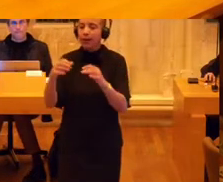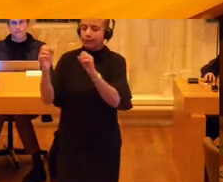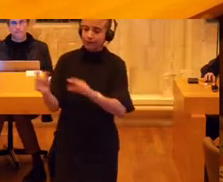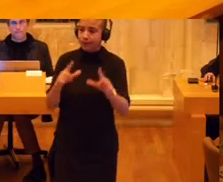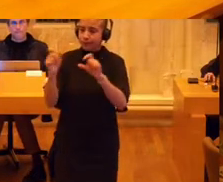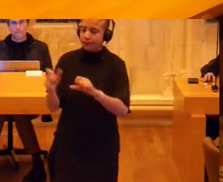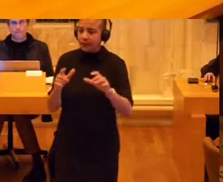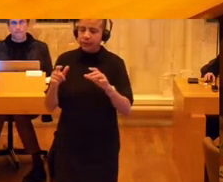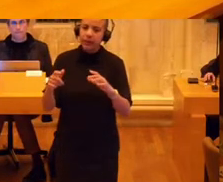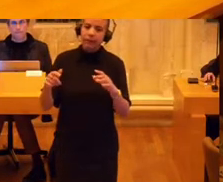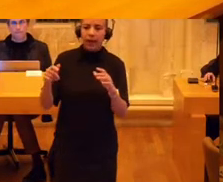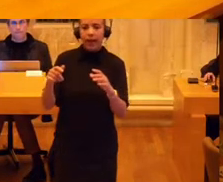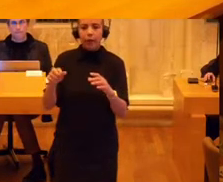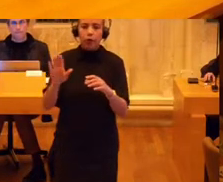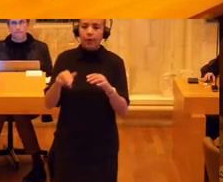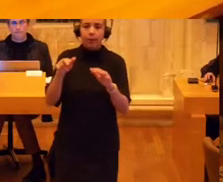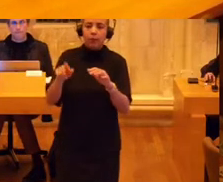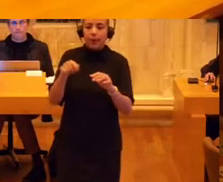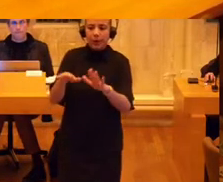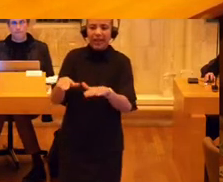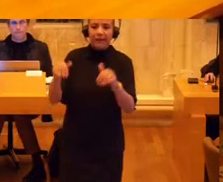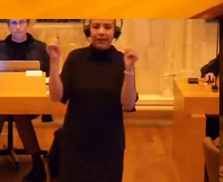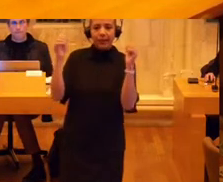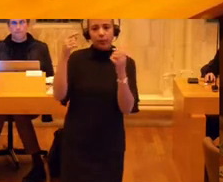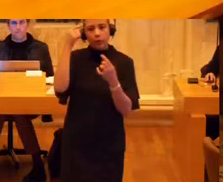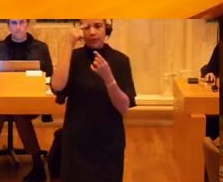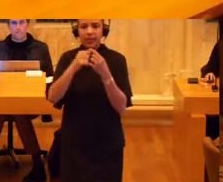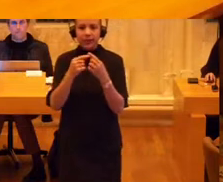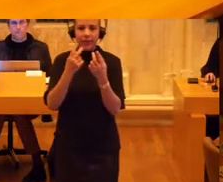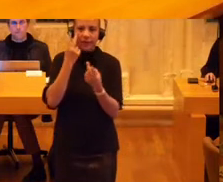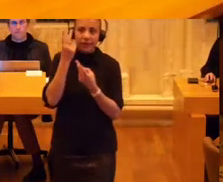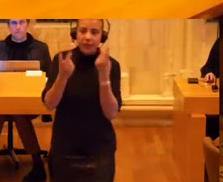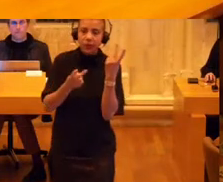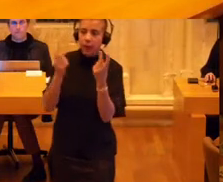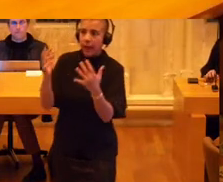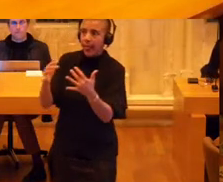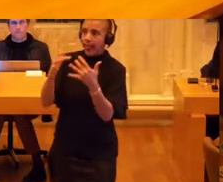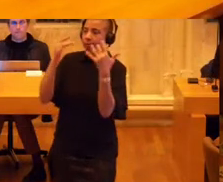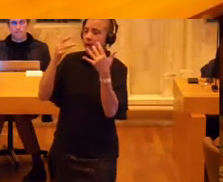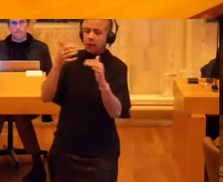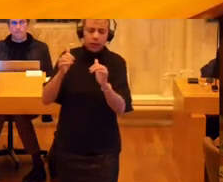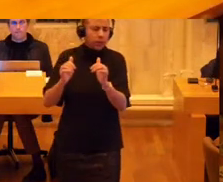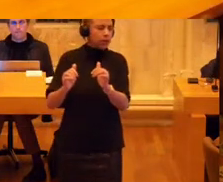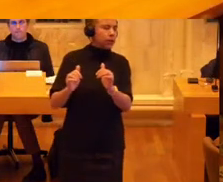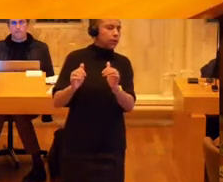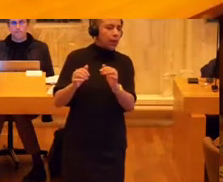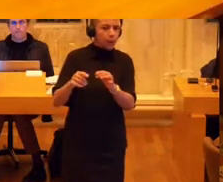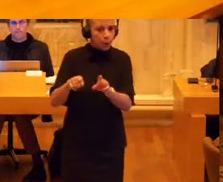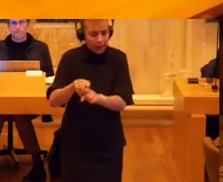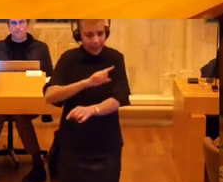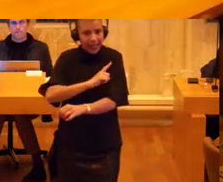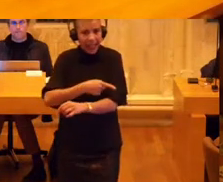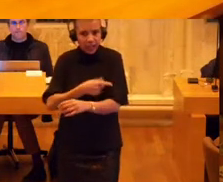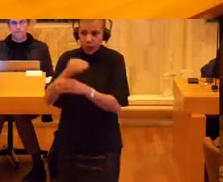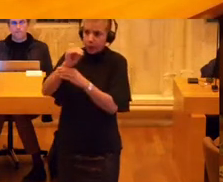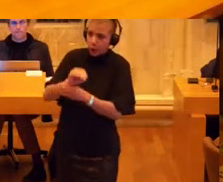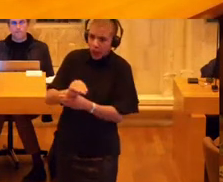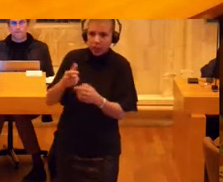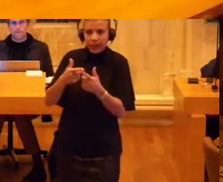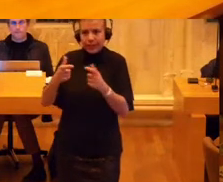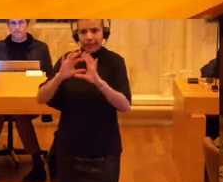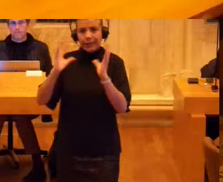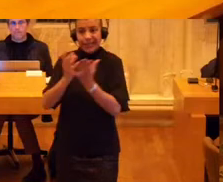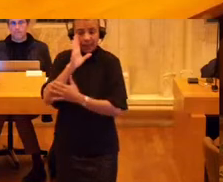et favoriser les économies d'énergie, il aurait été heureux et bien efficace d'interdire toute publicité